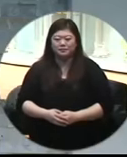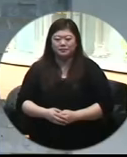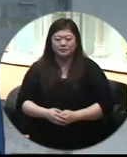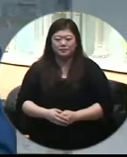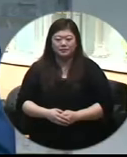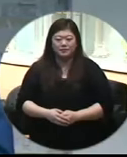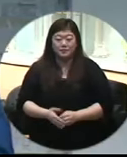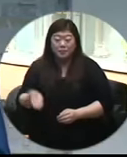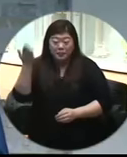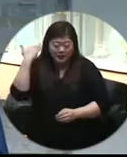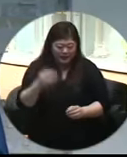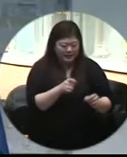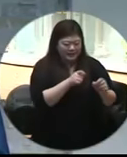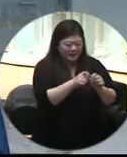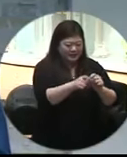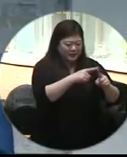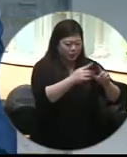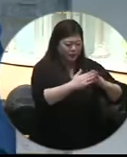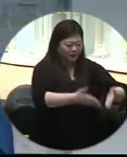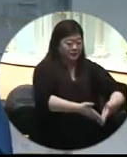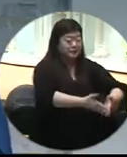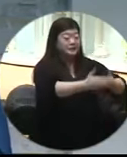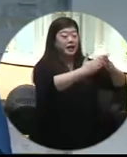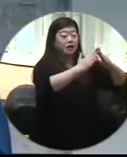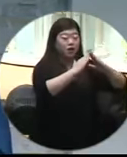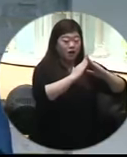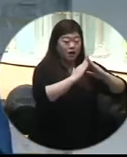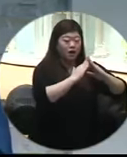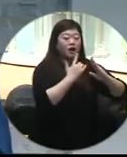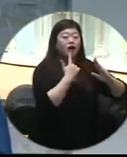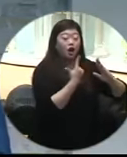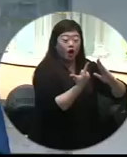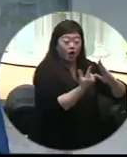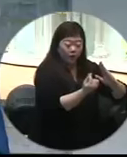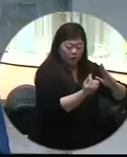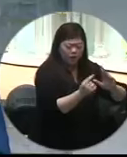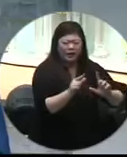설립 때처럼. 그리고 어떻게 해요? 설립 예배 드리고 다 축제했죠.